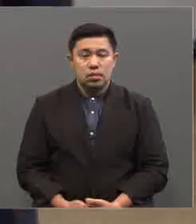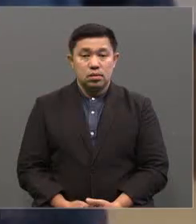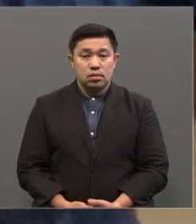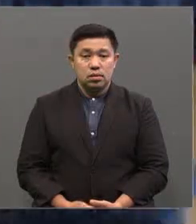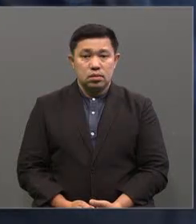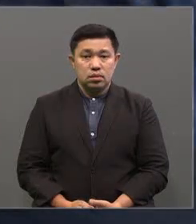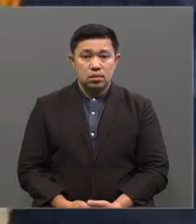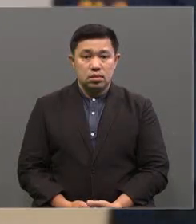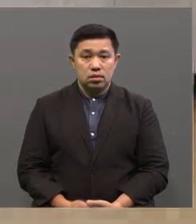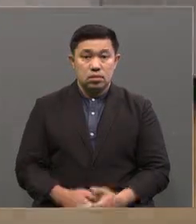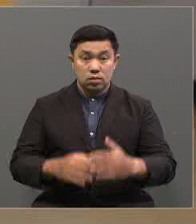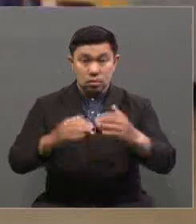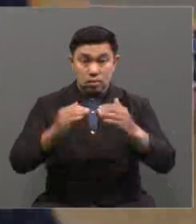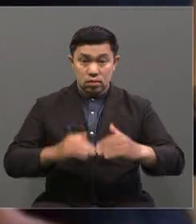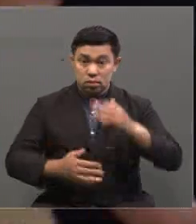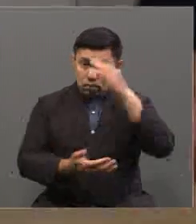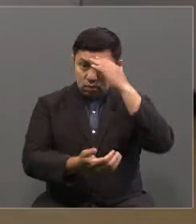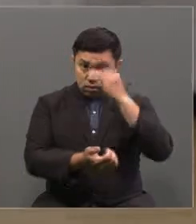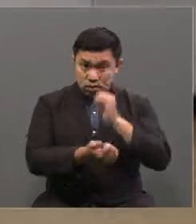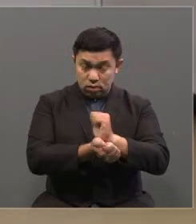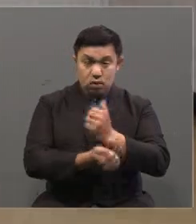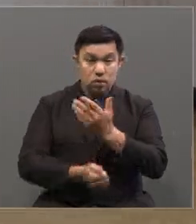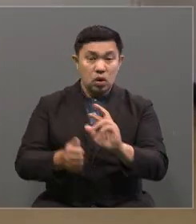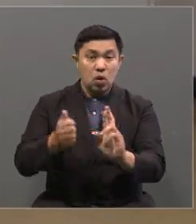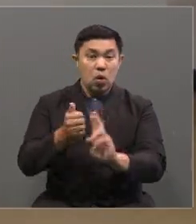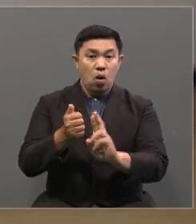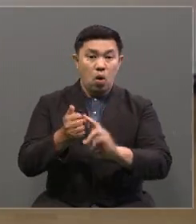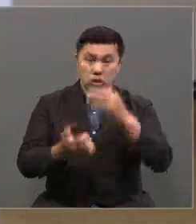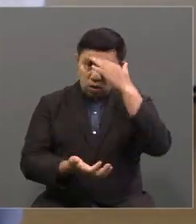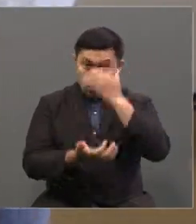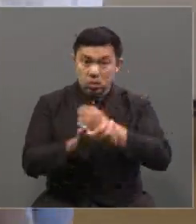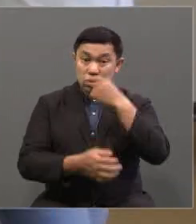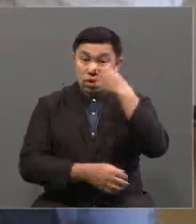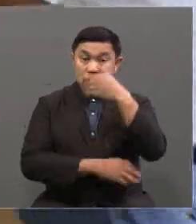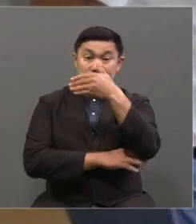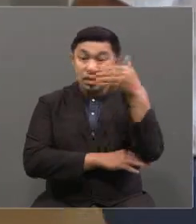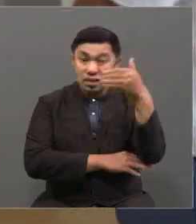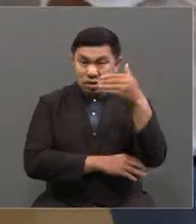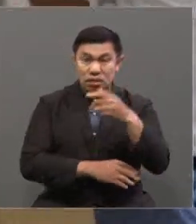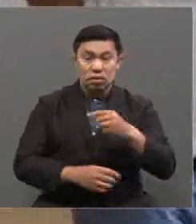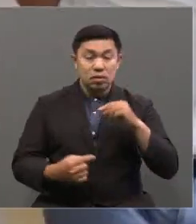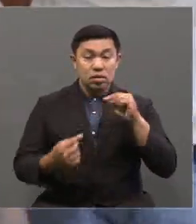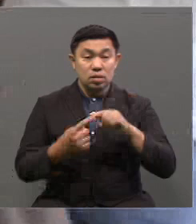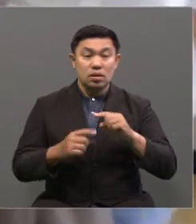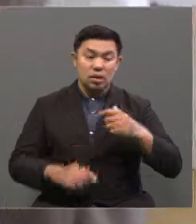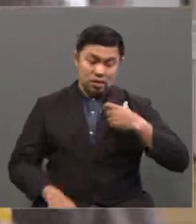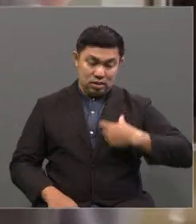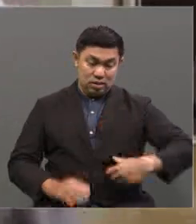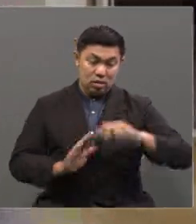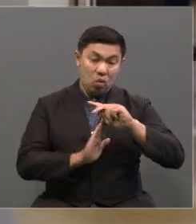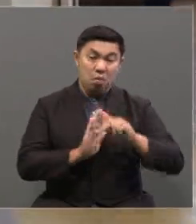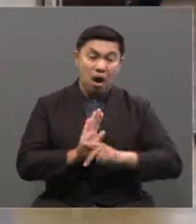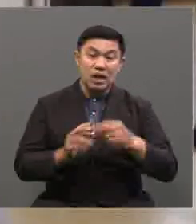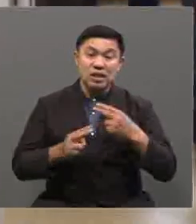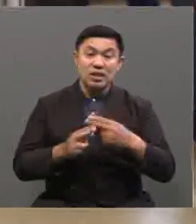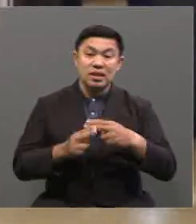ทีนี้มาฟังทางตำรวจบ้างนะครับพลตำรวจเอกสุรเชษฐ์หักพานนะรองผู้บัญชาการตำรวจแห่งชาติบอกว่าเอาคดีของตัวทนายพัฒน์เองก่อนนะวัน